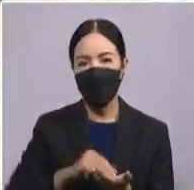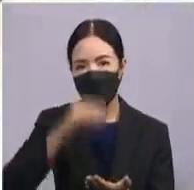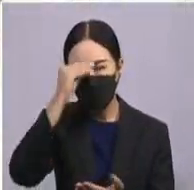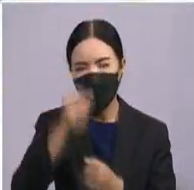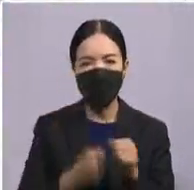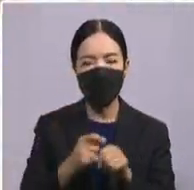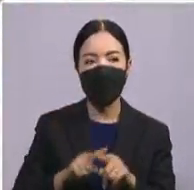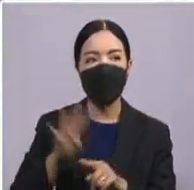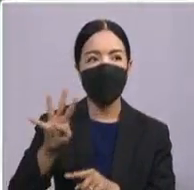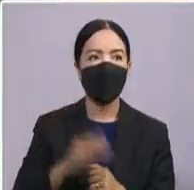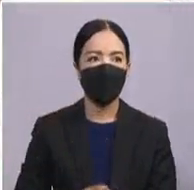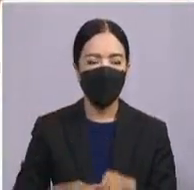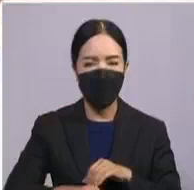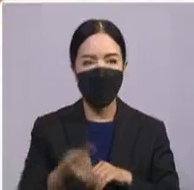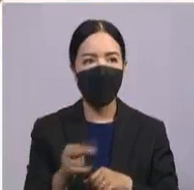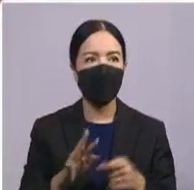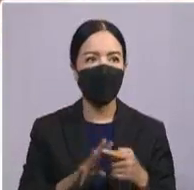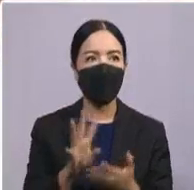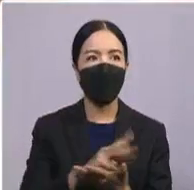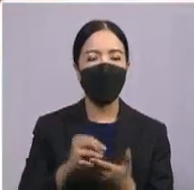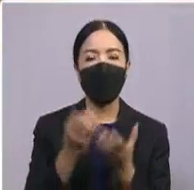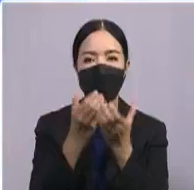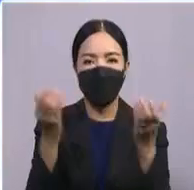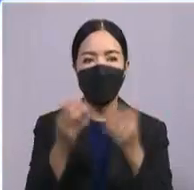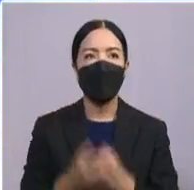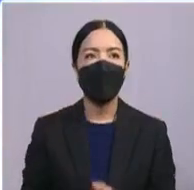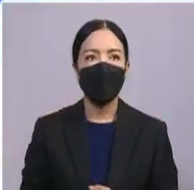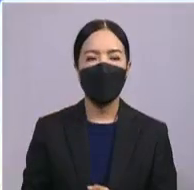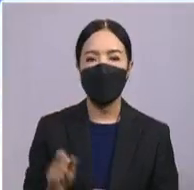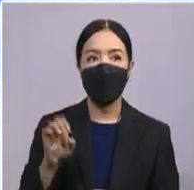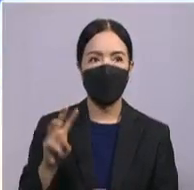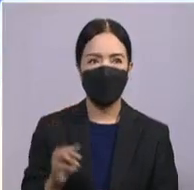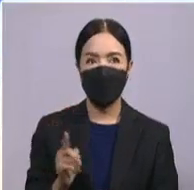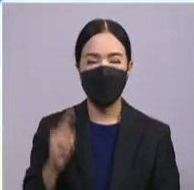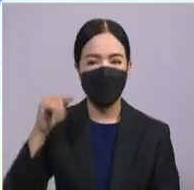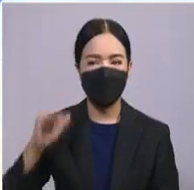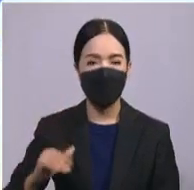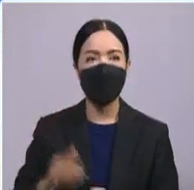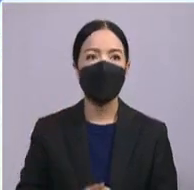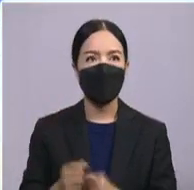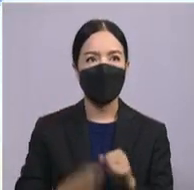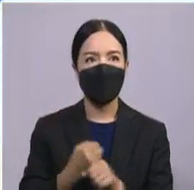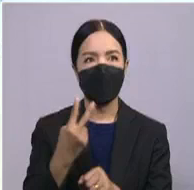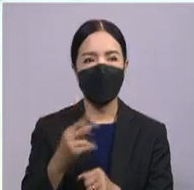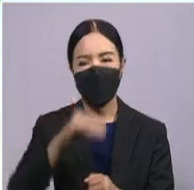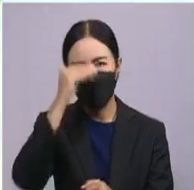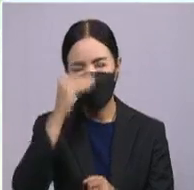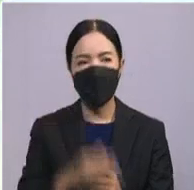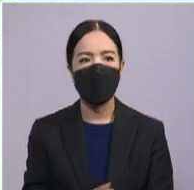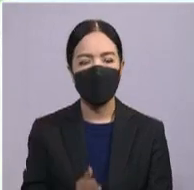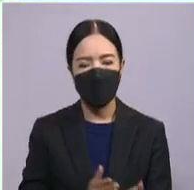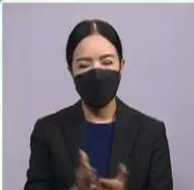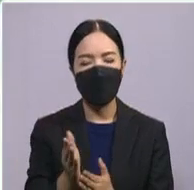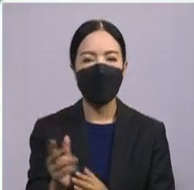ที่4คณะสหเวชศาสตร์มหาวิทยาลัยธรรมศาสตร์กับน้องอิ่มที่ศึกษาอยู่ชั้นปีที่2คณะดิจิทัลมีเดียและศิลปะภา